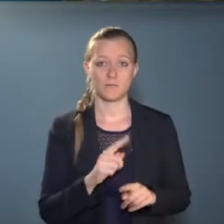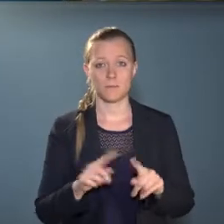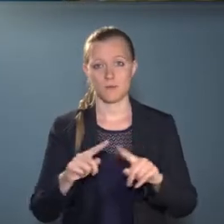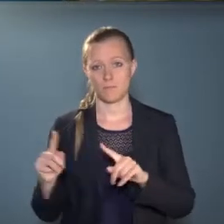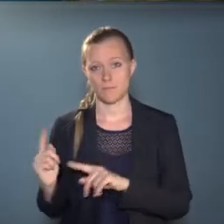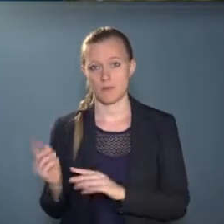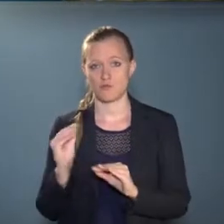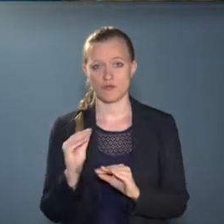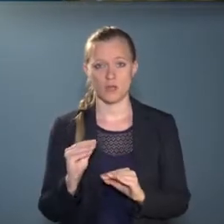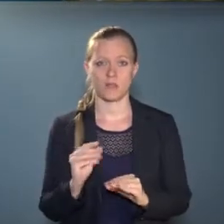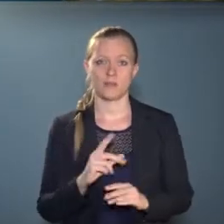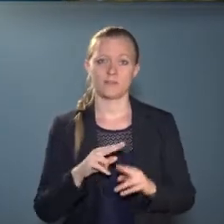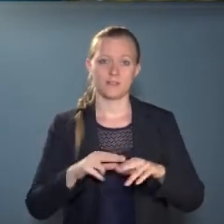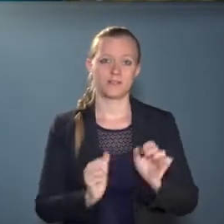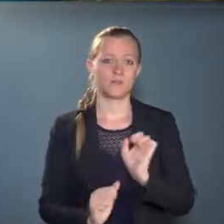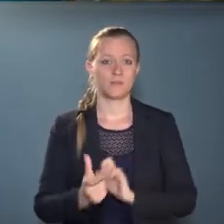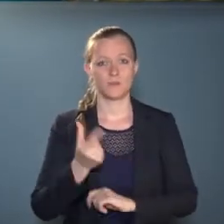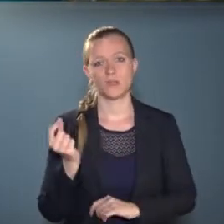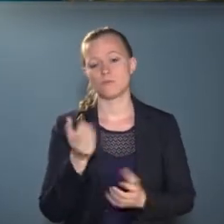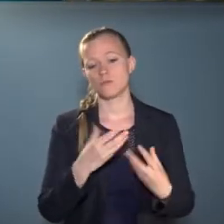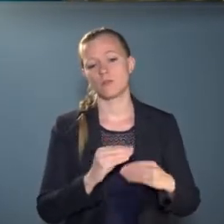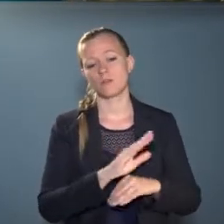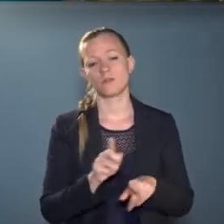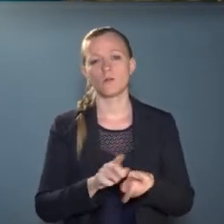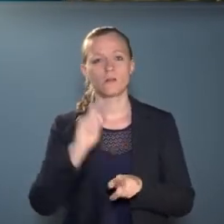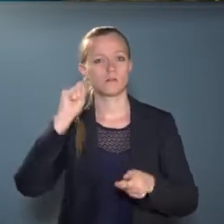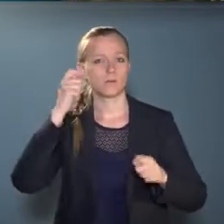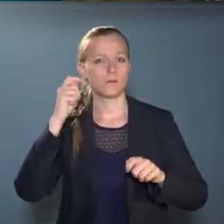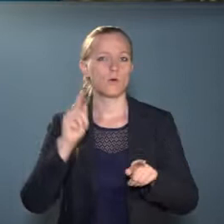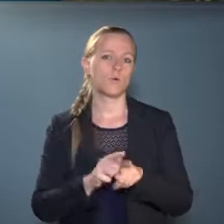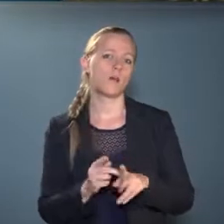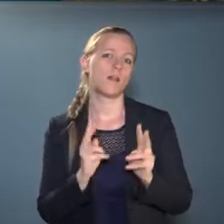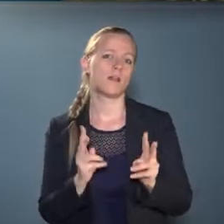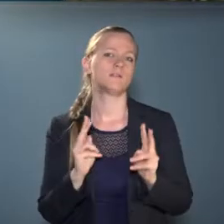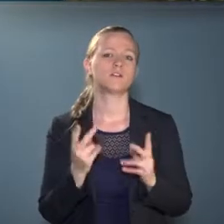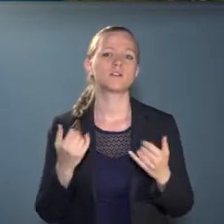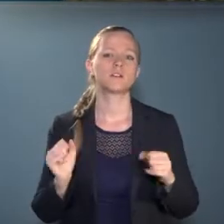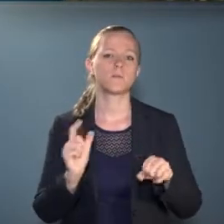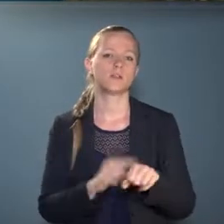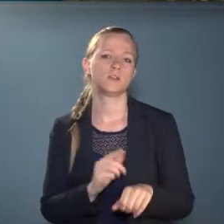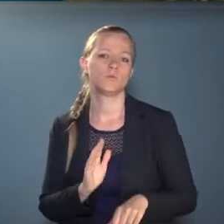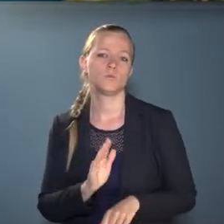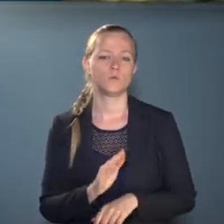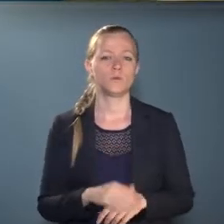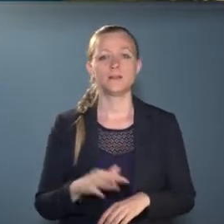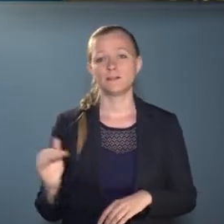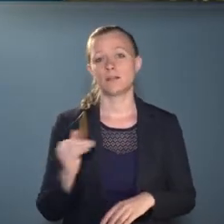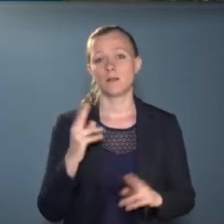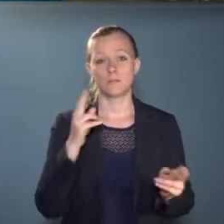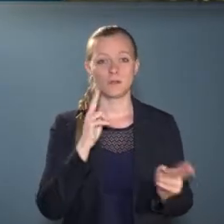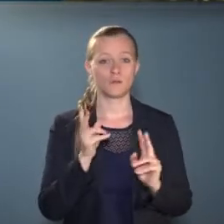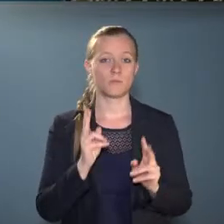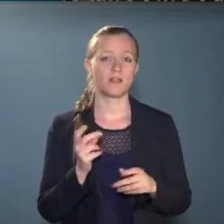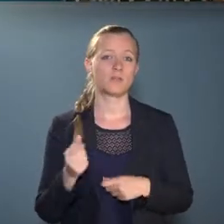jelent a rendvédelmi nap. A családoknak egy olyan kikapcsolódás, egy olyan lehetőség a szabadidő eltöltésére, ahol a gyerekek megismerhetik